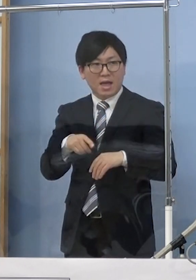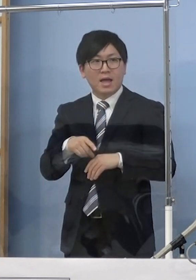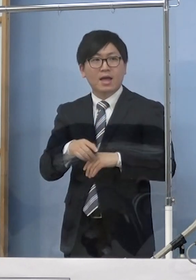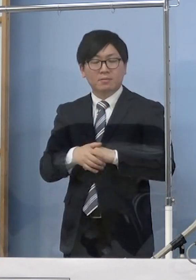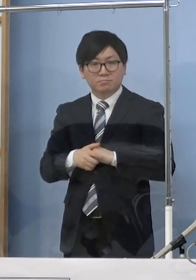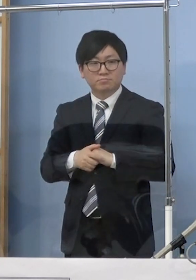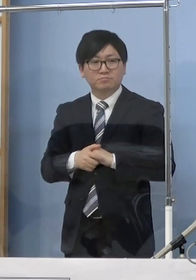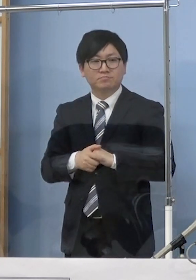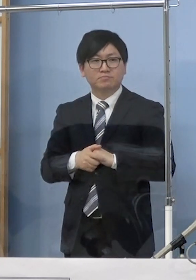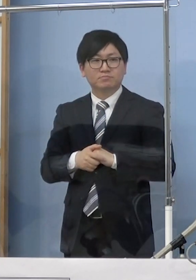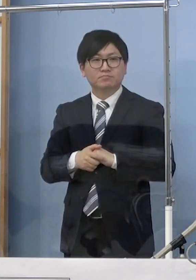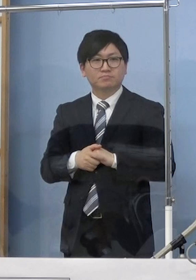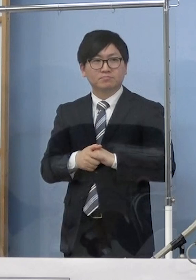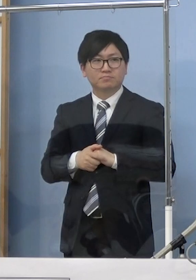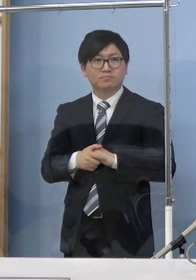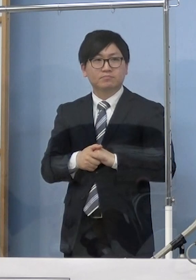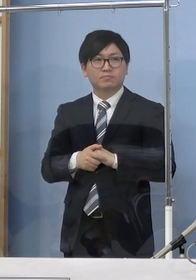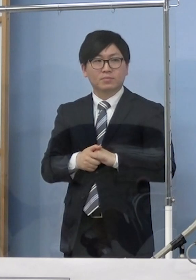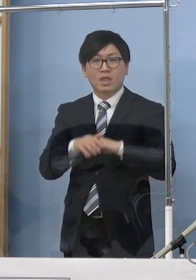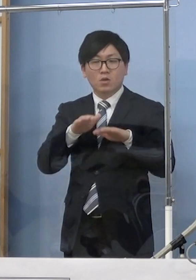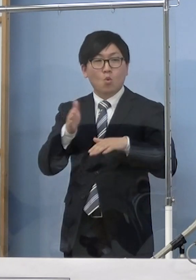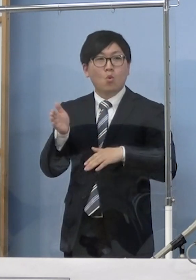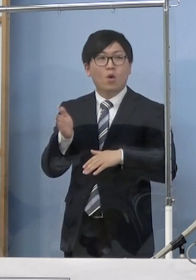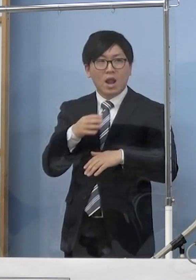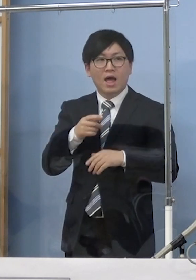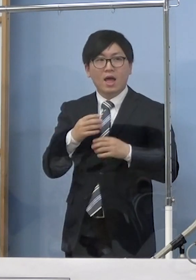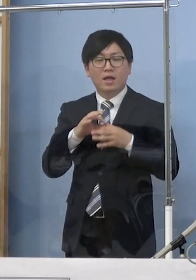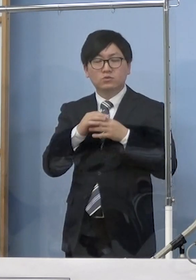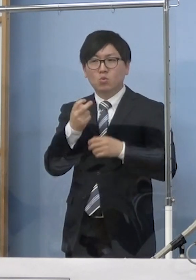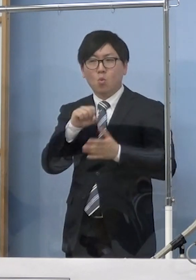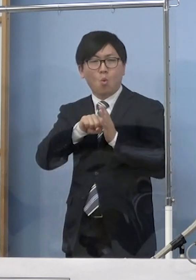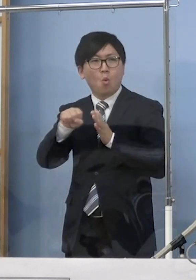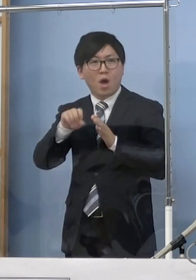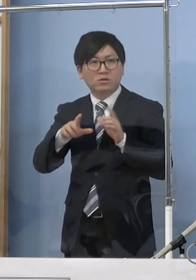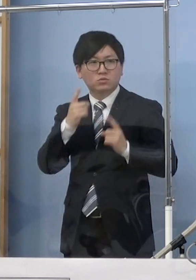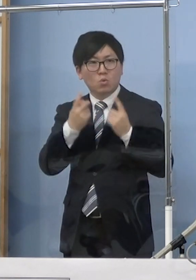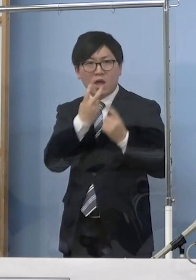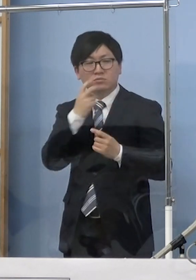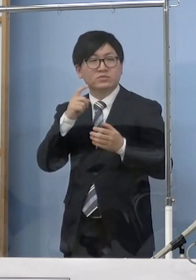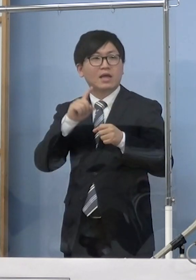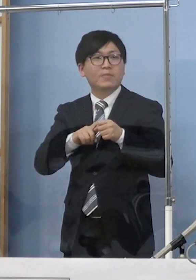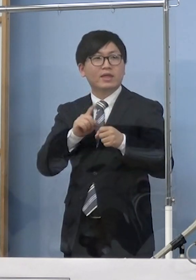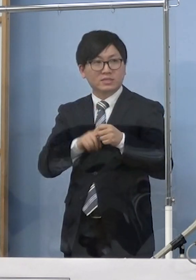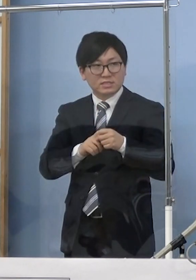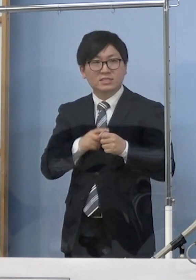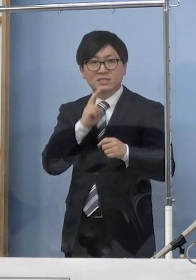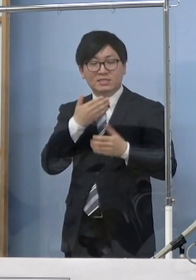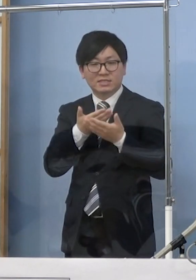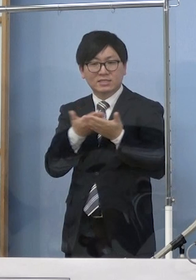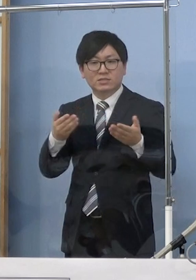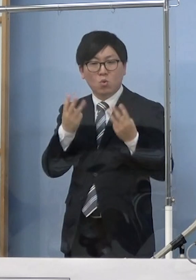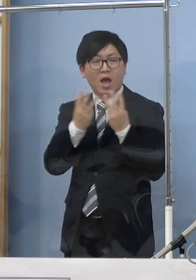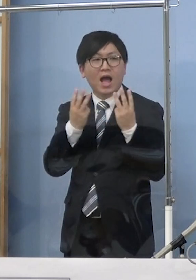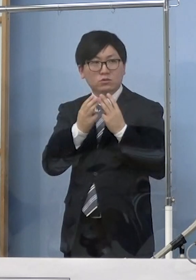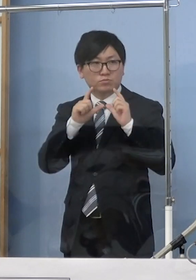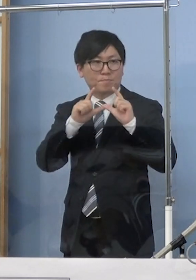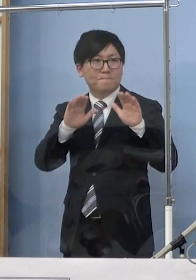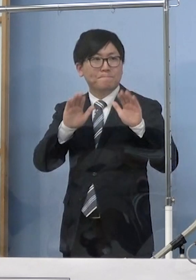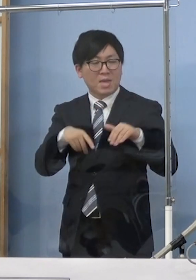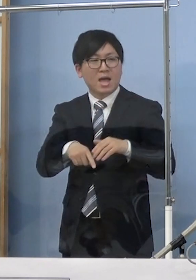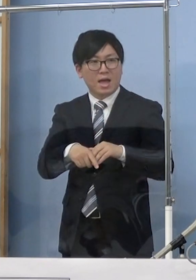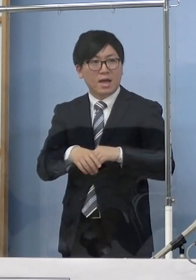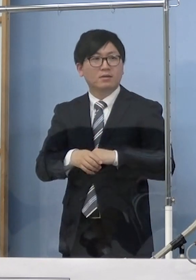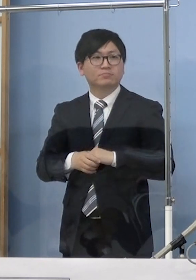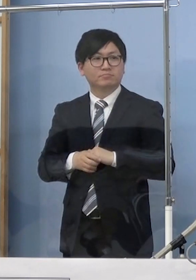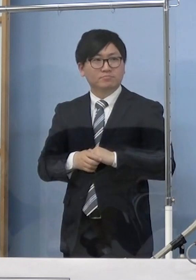出させていただいております、まあ、今日からということなんですが、で今夜の街ということと飲食関係ということを申し上げましたが、という